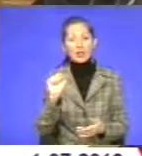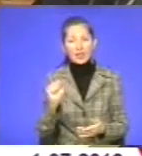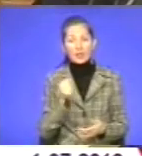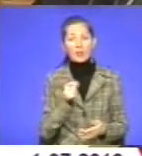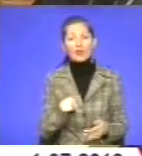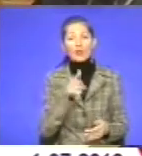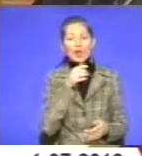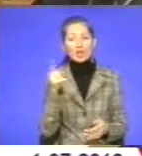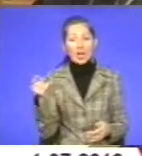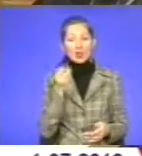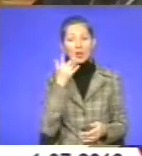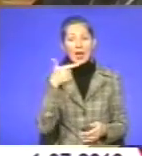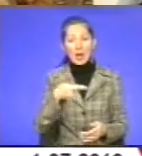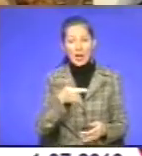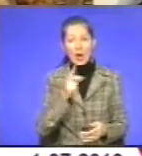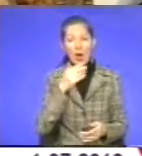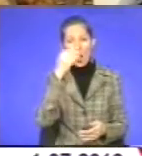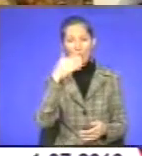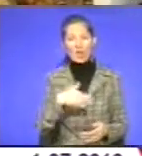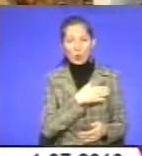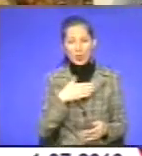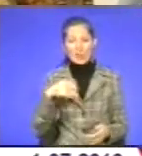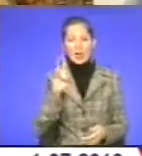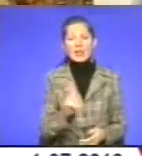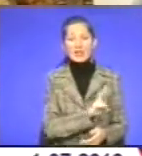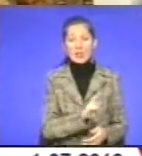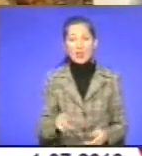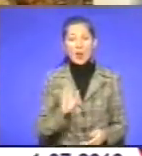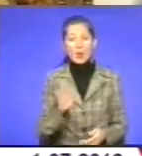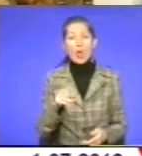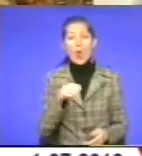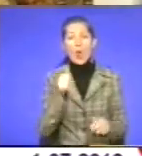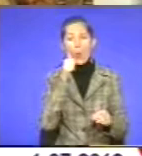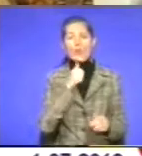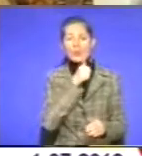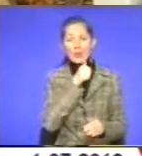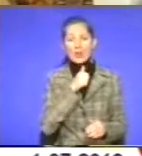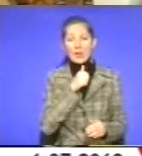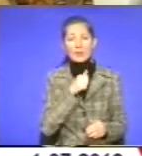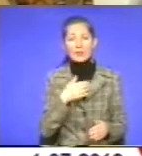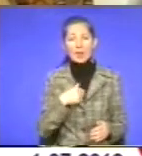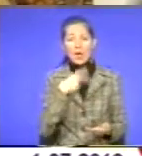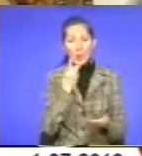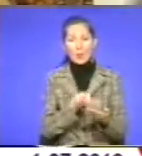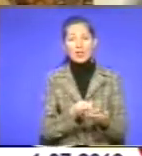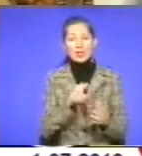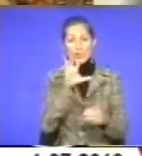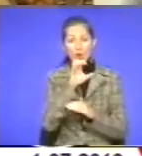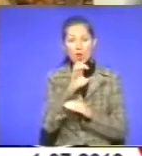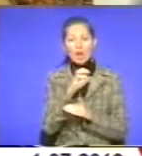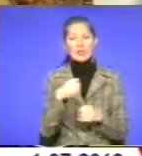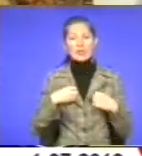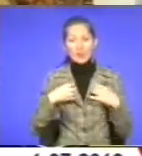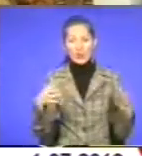греко-католицька церква була у підпіллі. Я побачив фотографії святкування. В той час